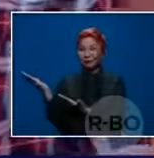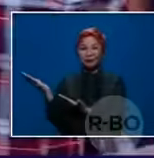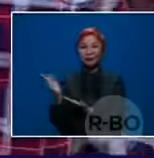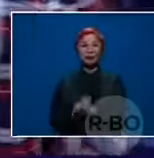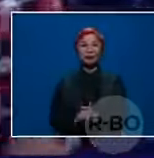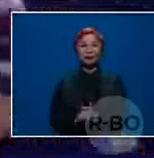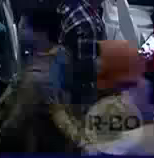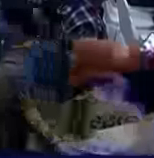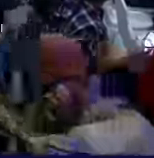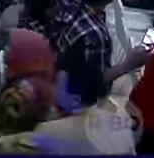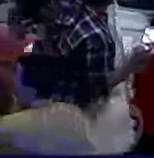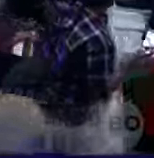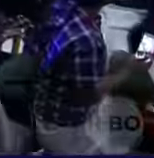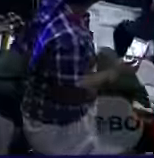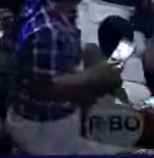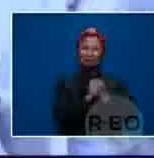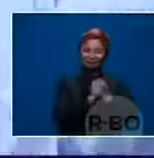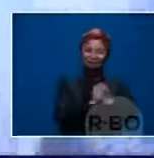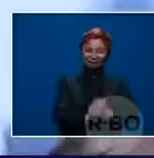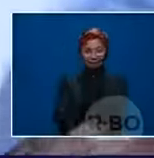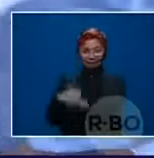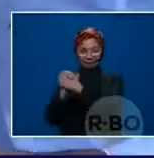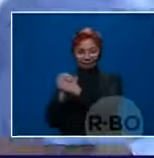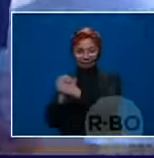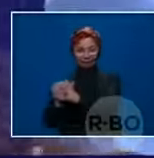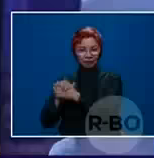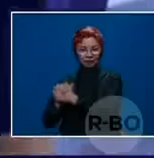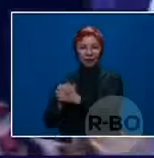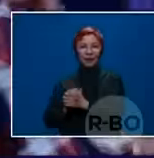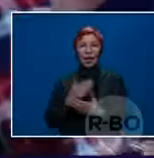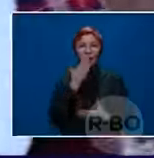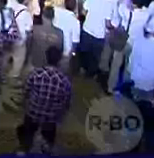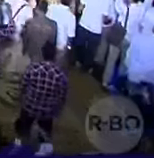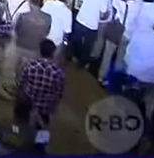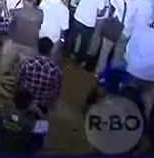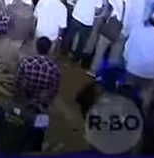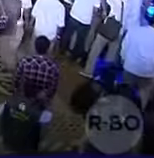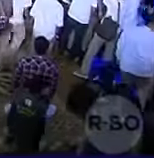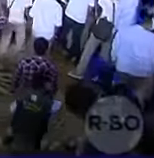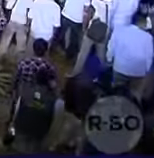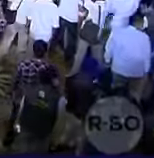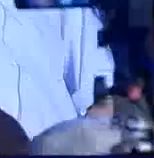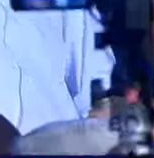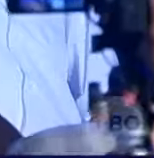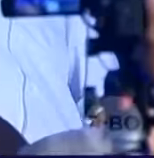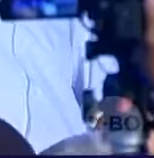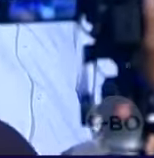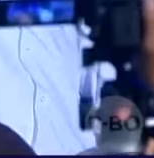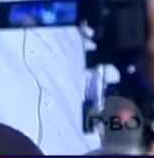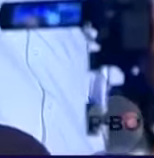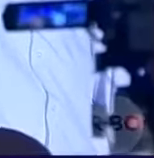kembali mencair para pasangan calon saling berjabat tangan dan berselfie bersama tim liputan Melaporkan